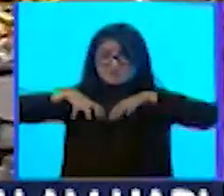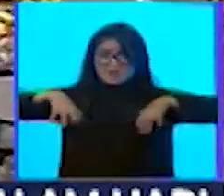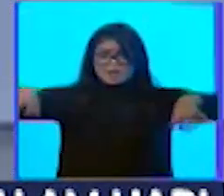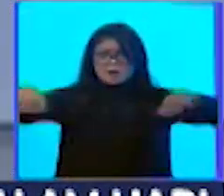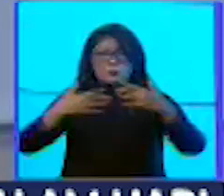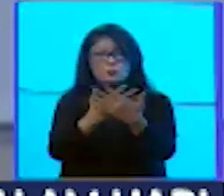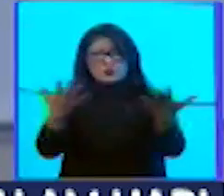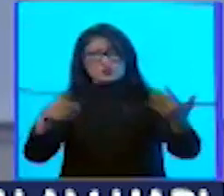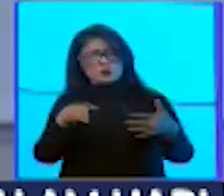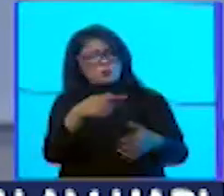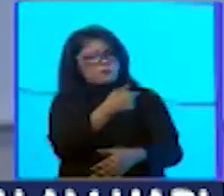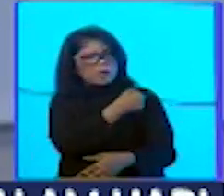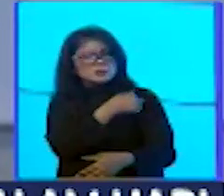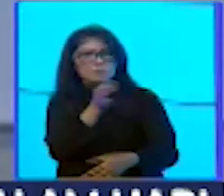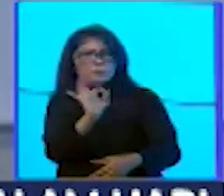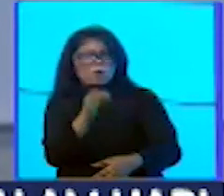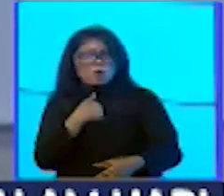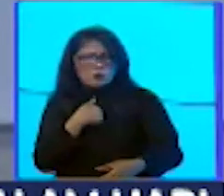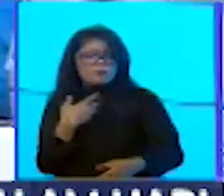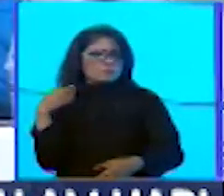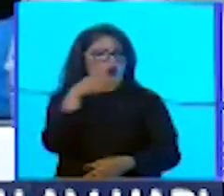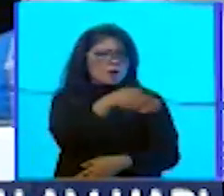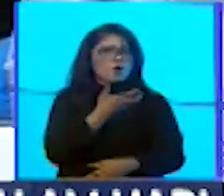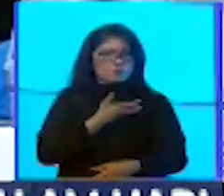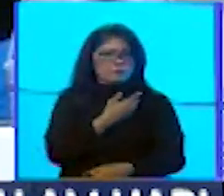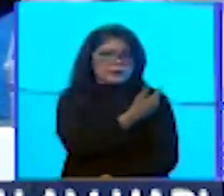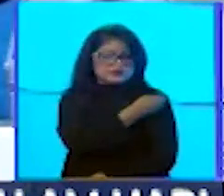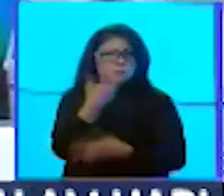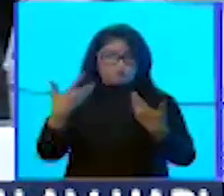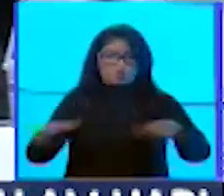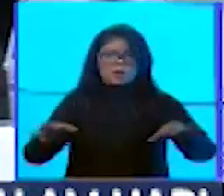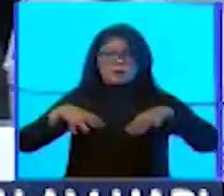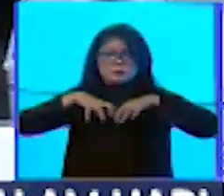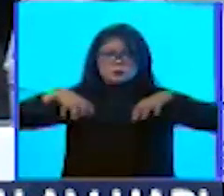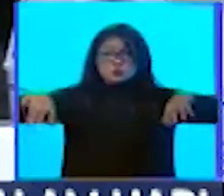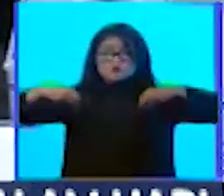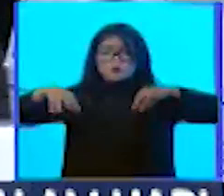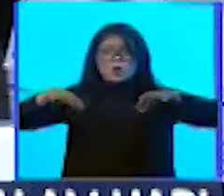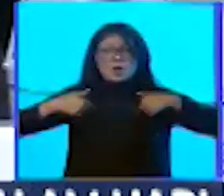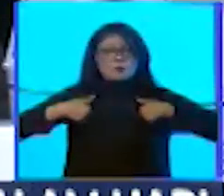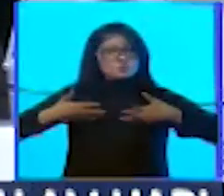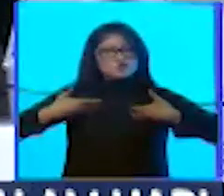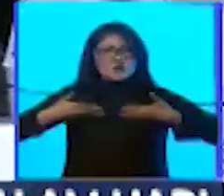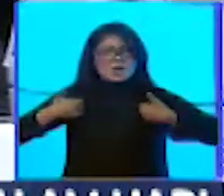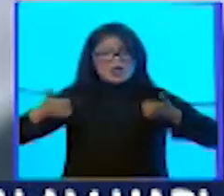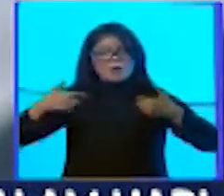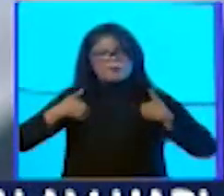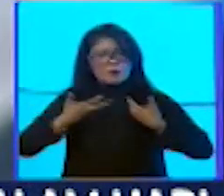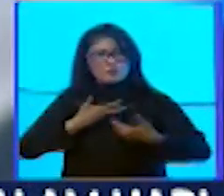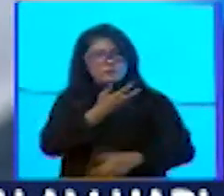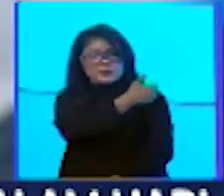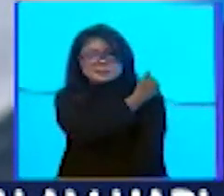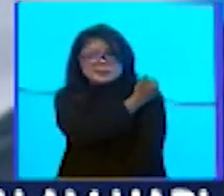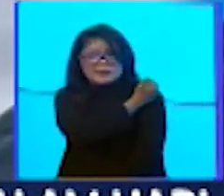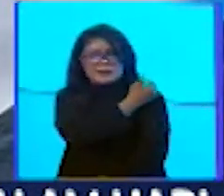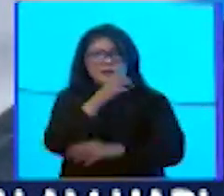belum vaksin. Kegiatan ini disambut baik para pedagang di wilayah Jalan Sabang. Dengan vaksinasi, mereka berharap